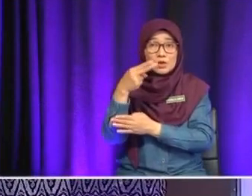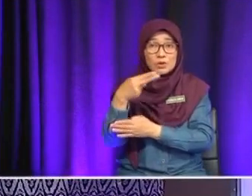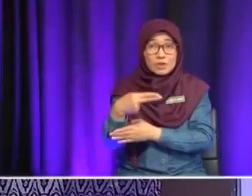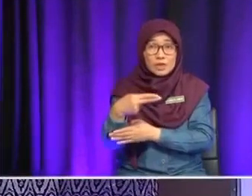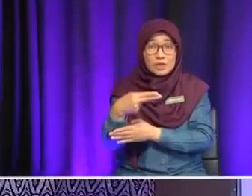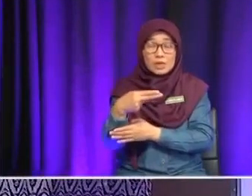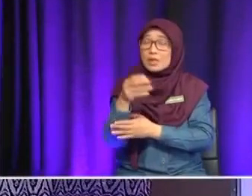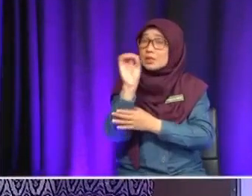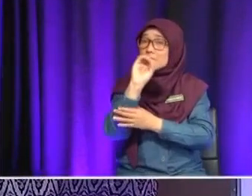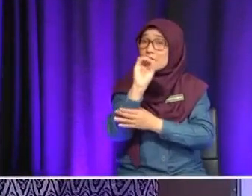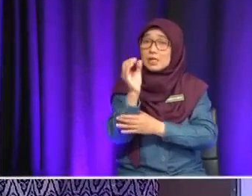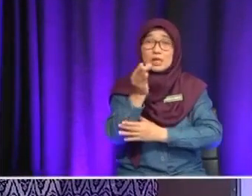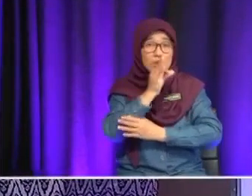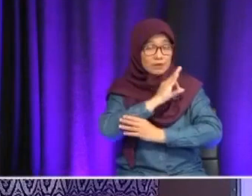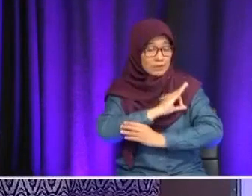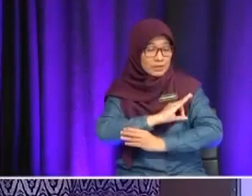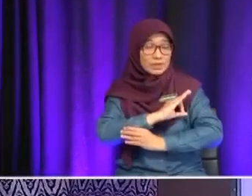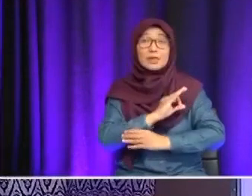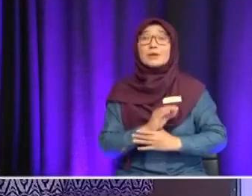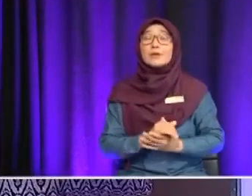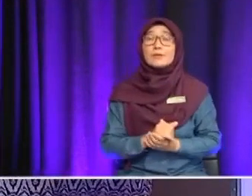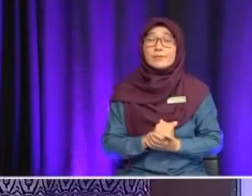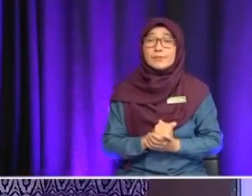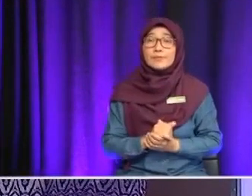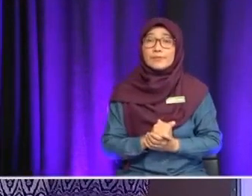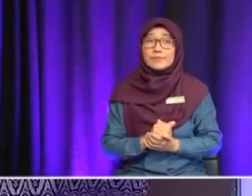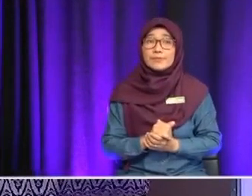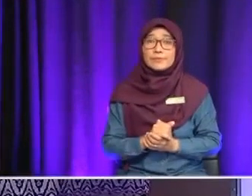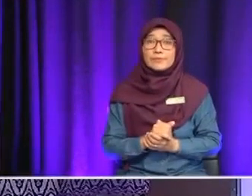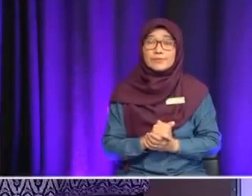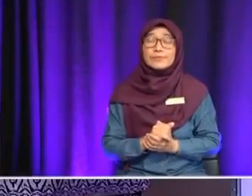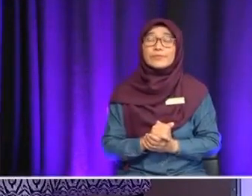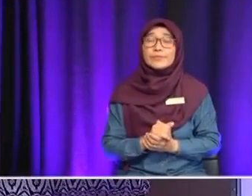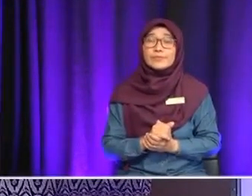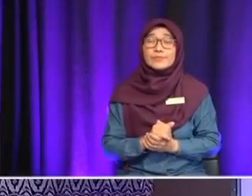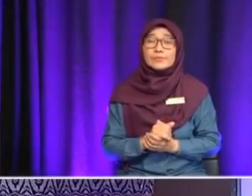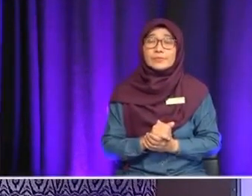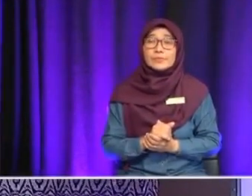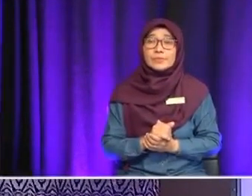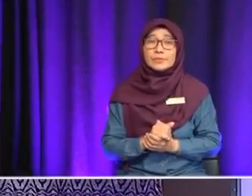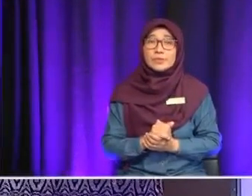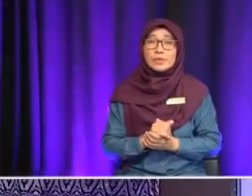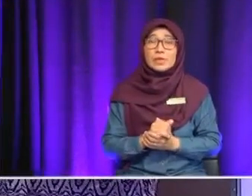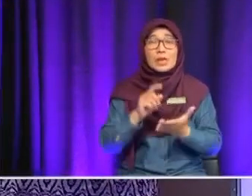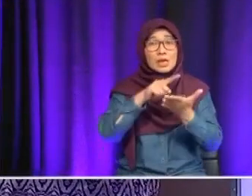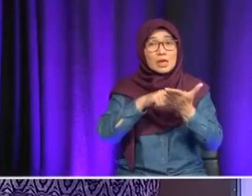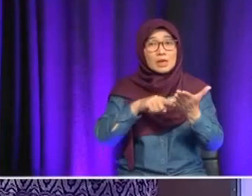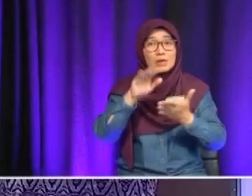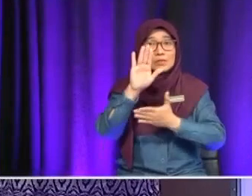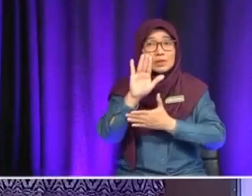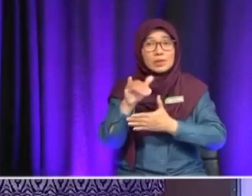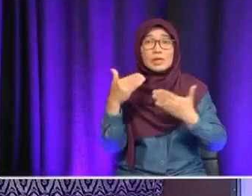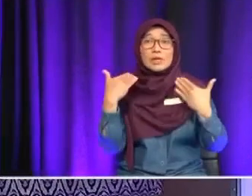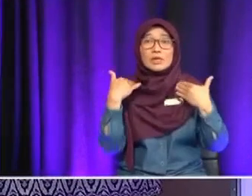berbeza dengan apa yang Ustazah dan Syafika lakonkan sebentar tadi. Jadi, apa yang ada dalam